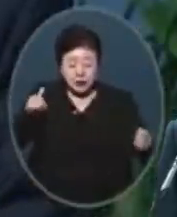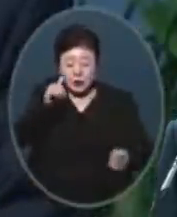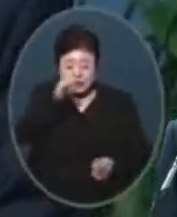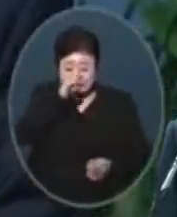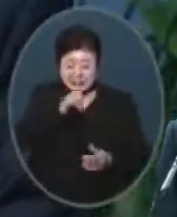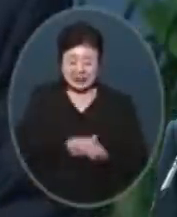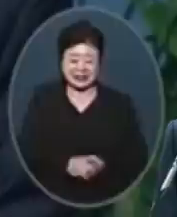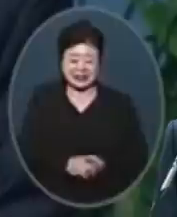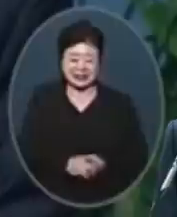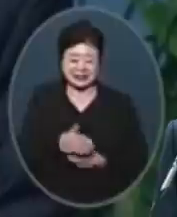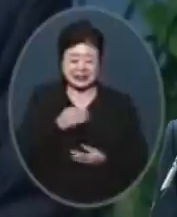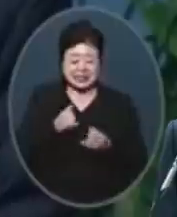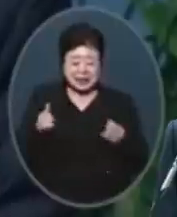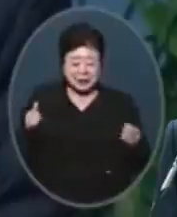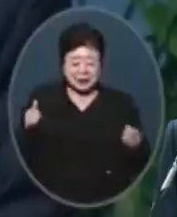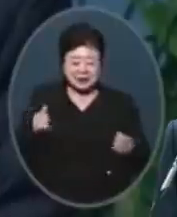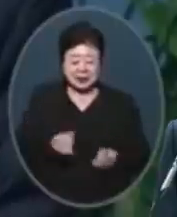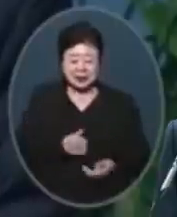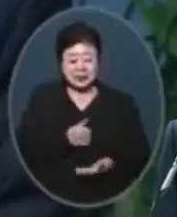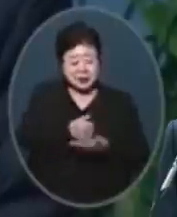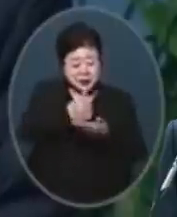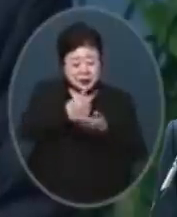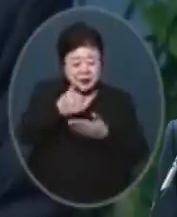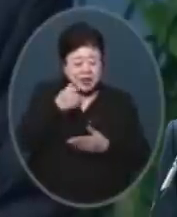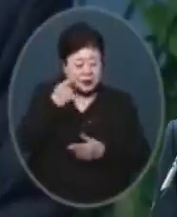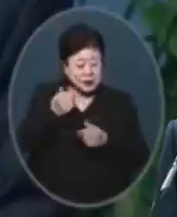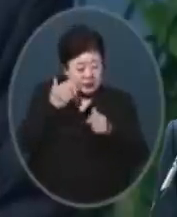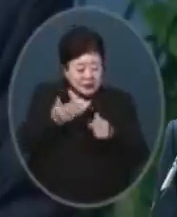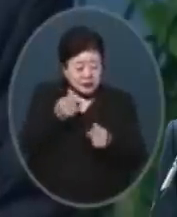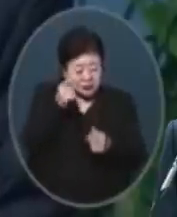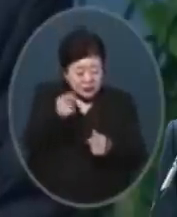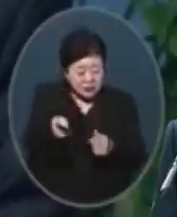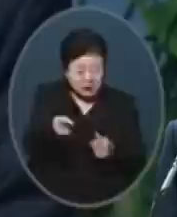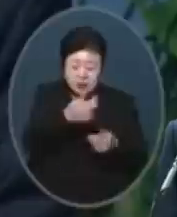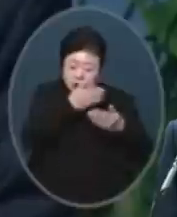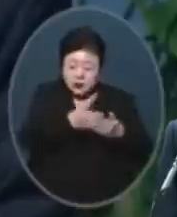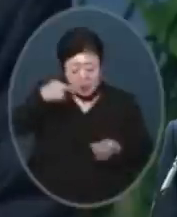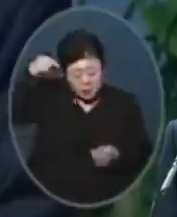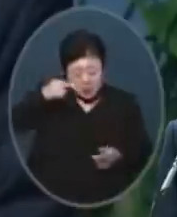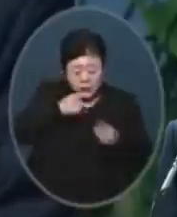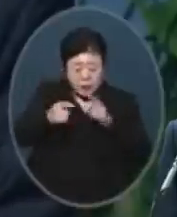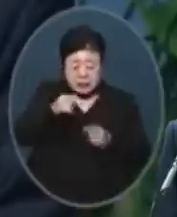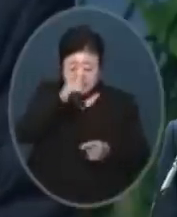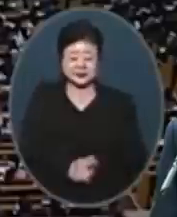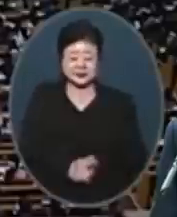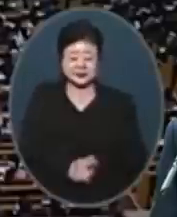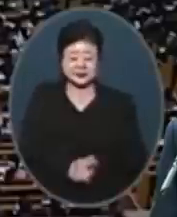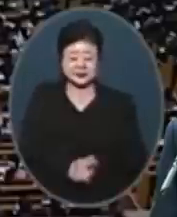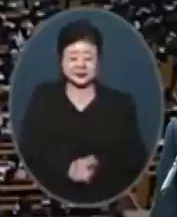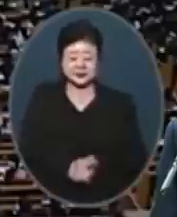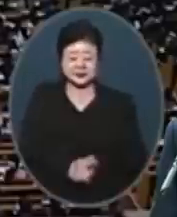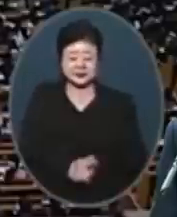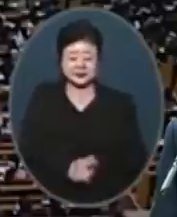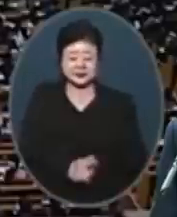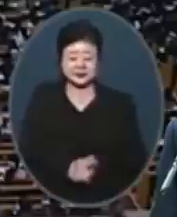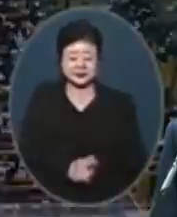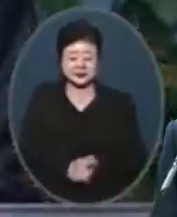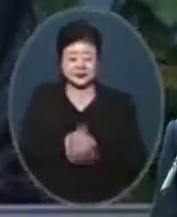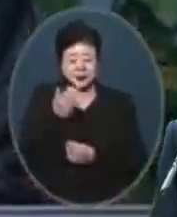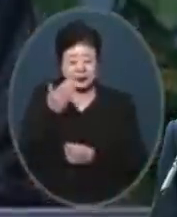있으리라, 사람이 나를 섬기면 내 아버지께서 그를 귀히 여기신다고 말씀한 것입니다.